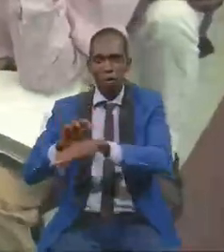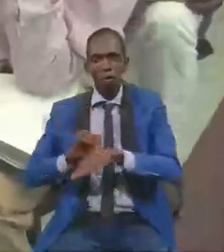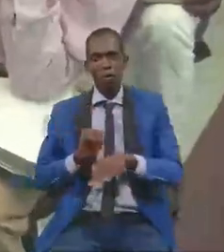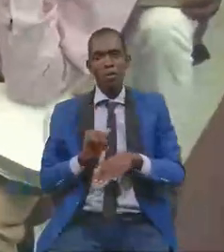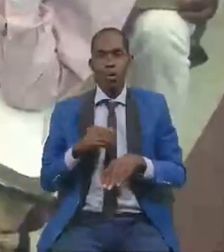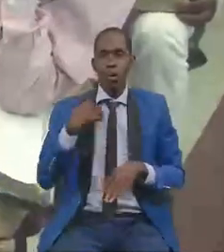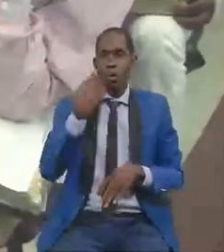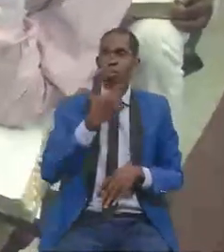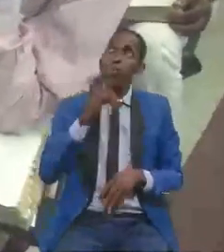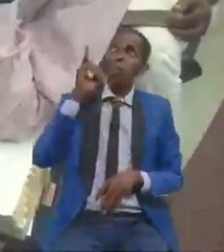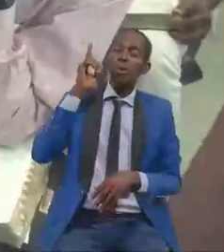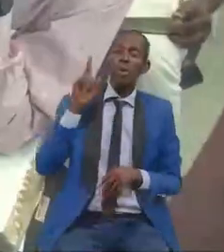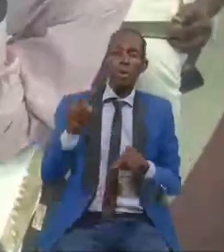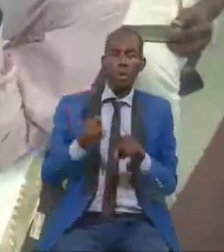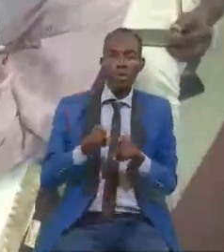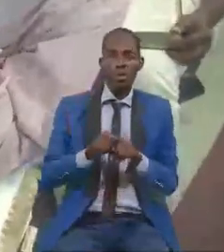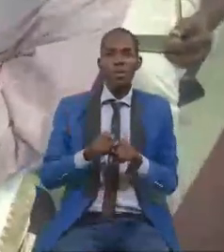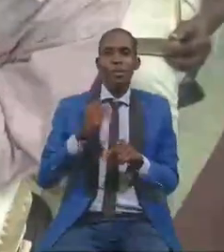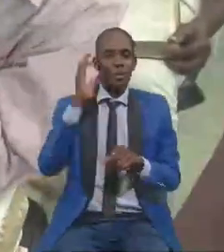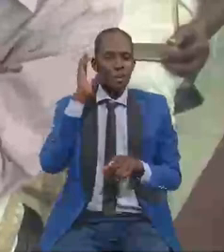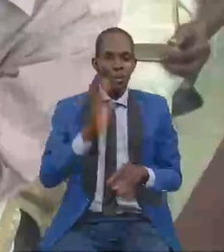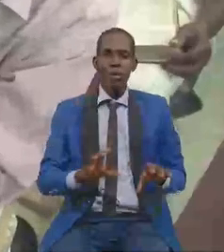le fera.